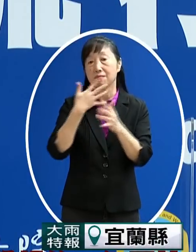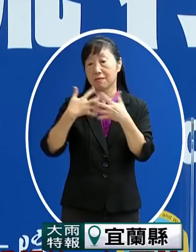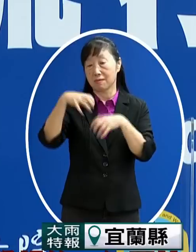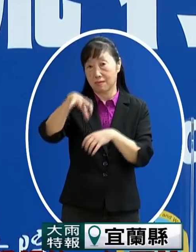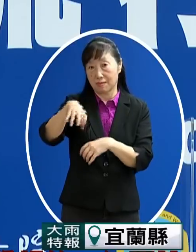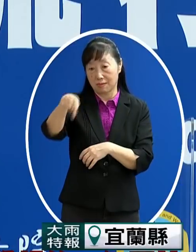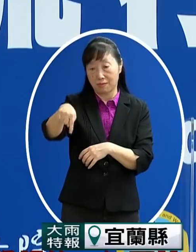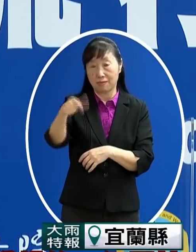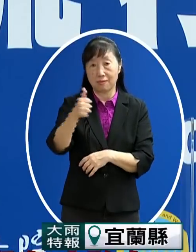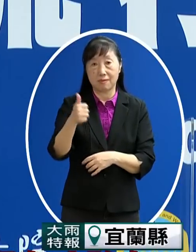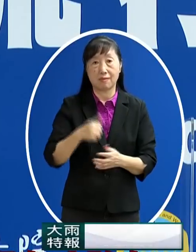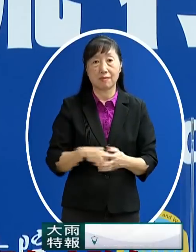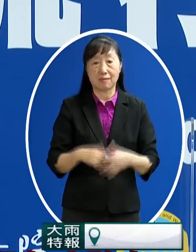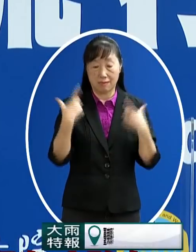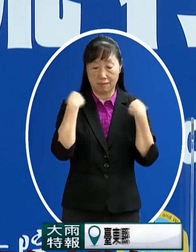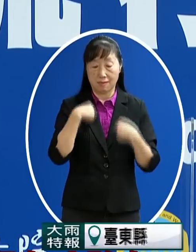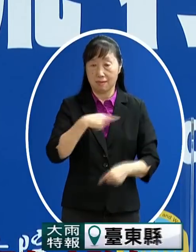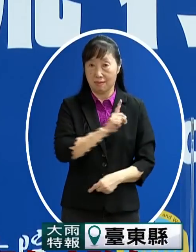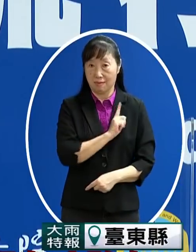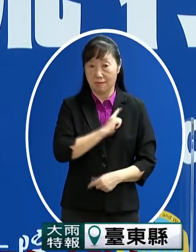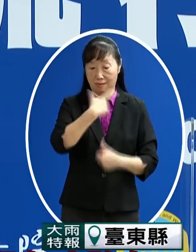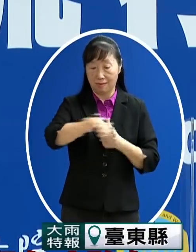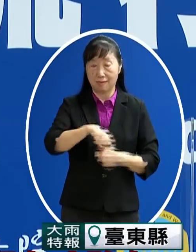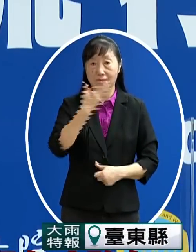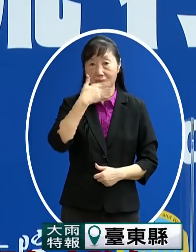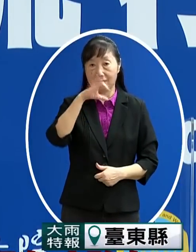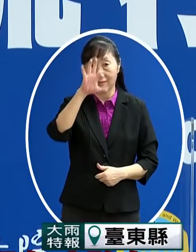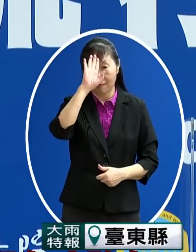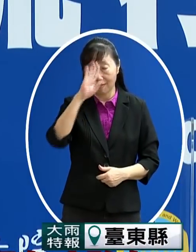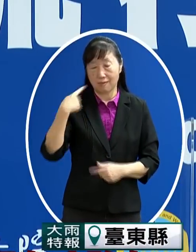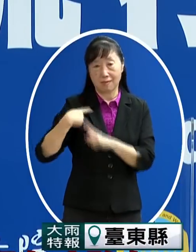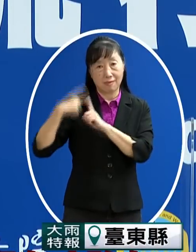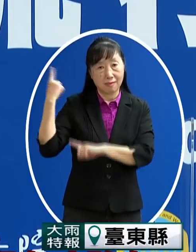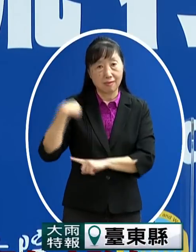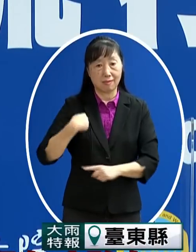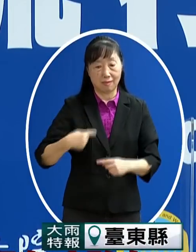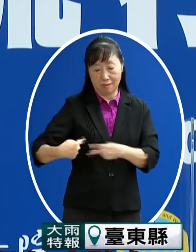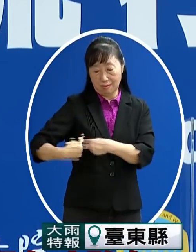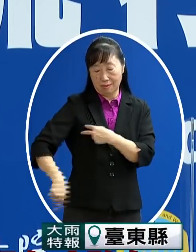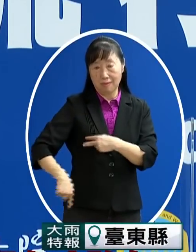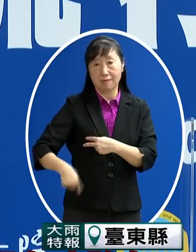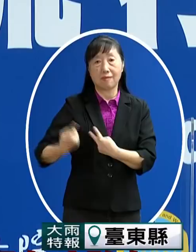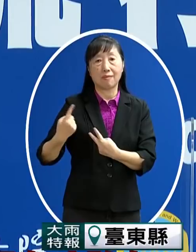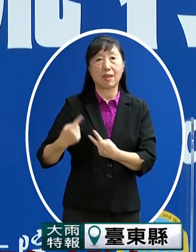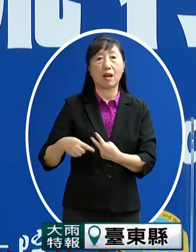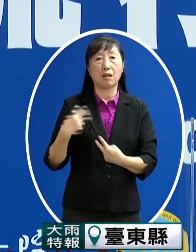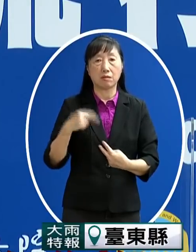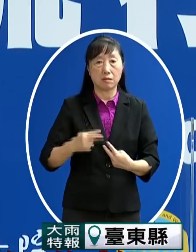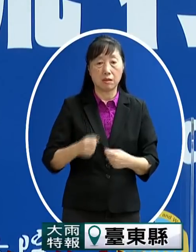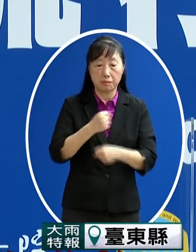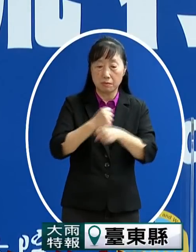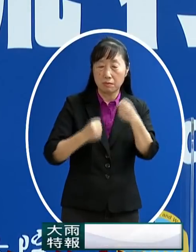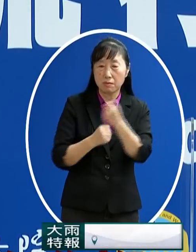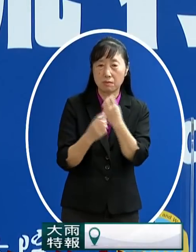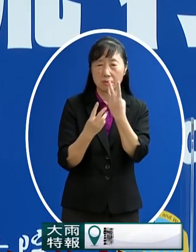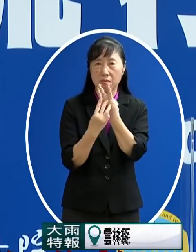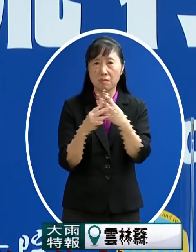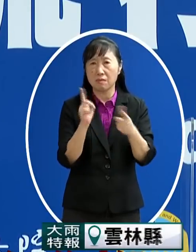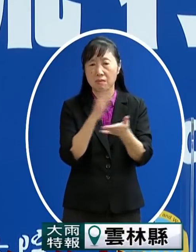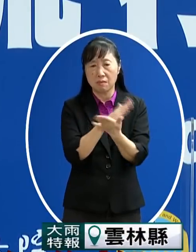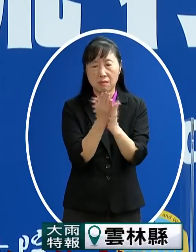个男性哈，本身有糖尿病、高血压哈、肝炎哈、脊髓炎这些病史。那